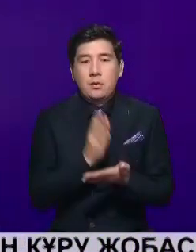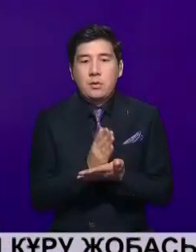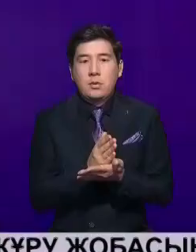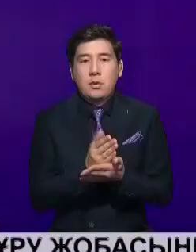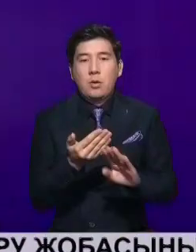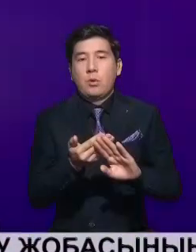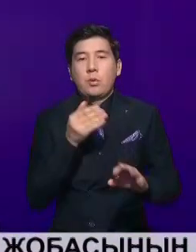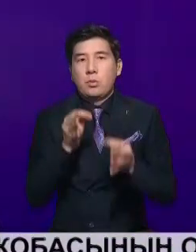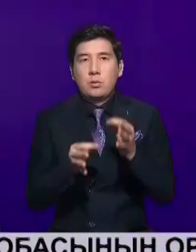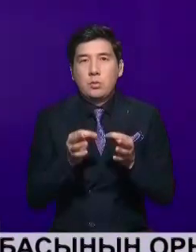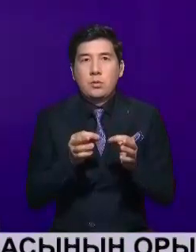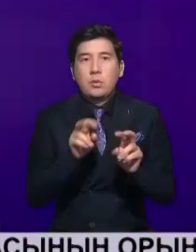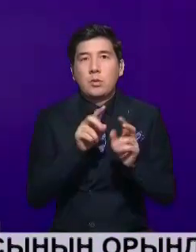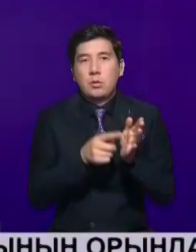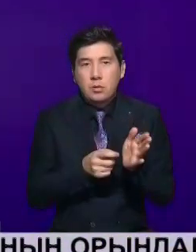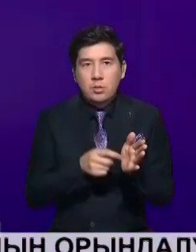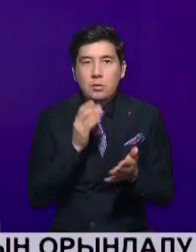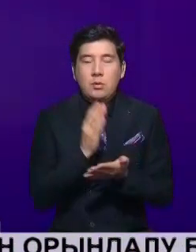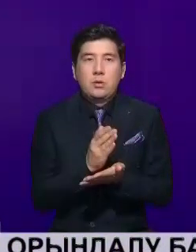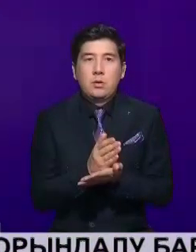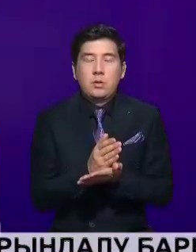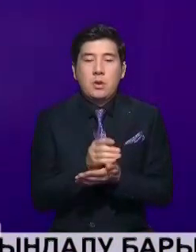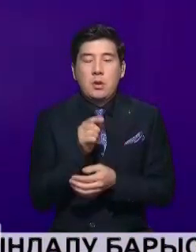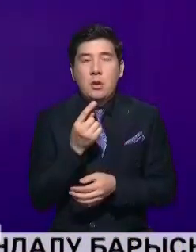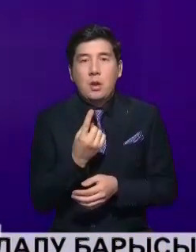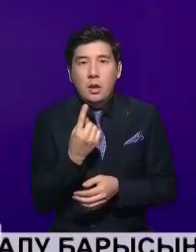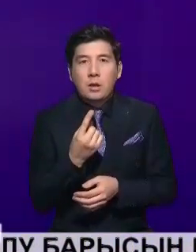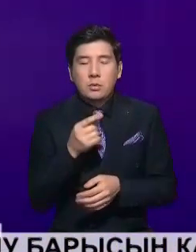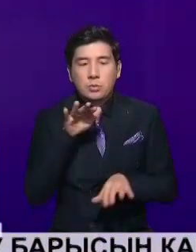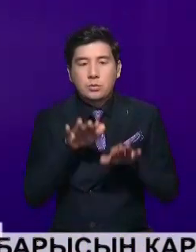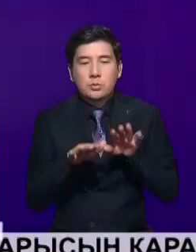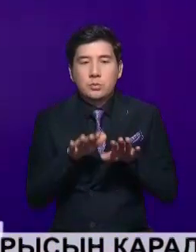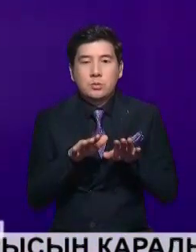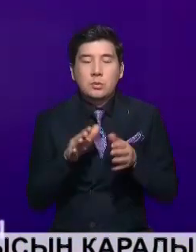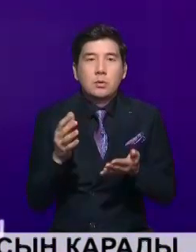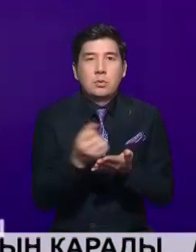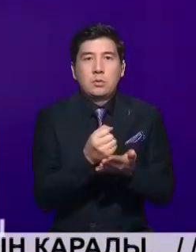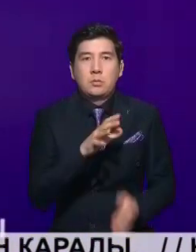дейінгі тергеу амалдары басталды. Бірінші күдікті полиция қызметкерлерімен ізін суытпай ұсталған болатын.